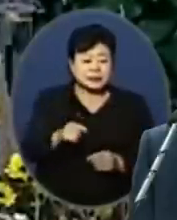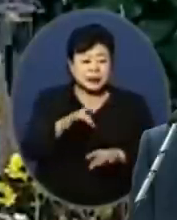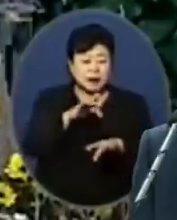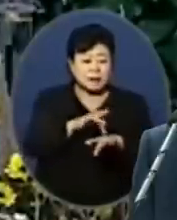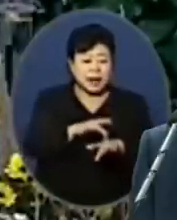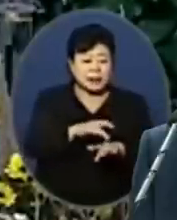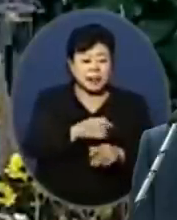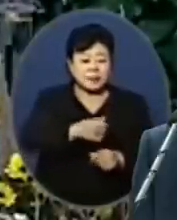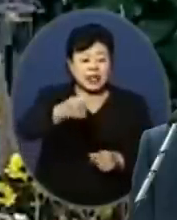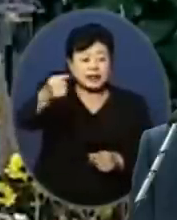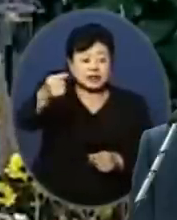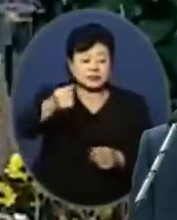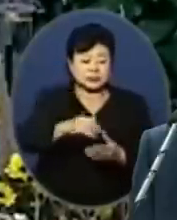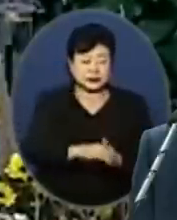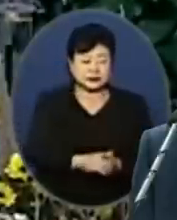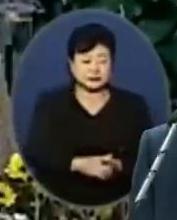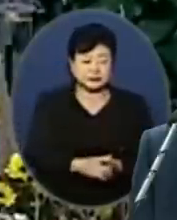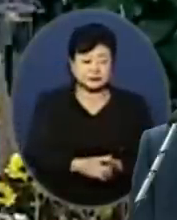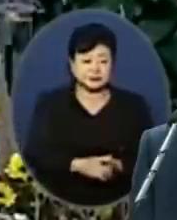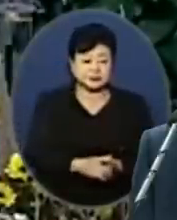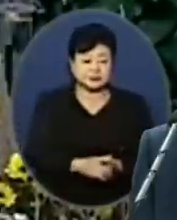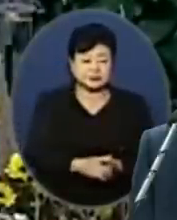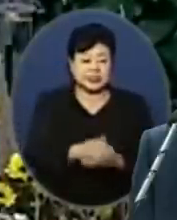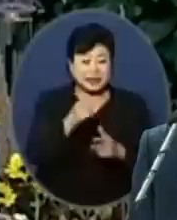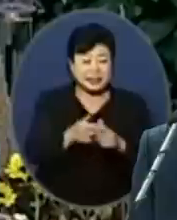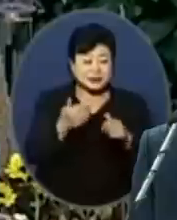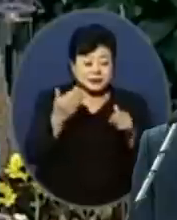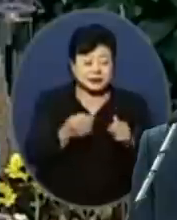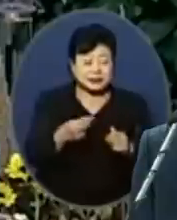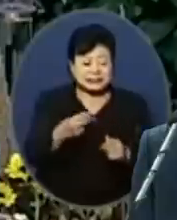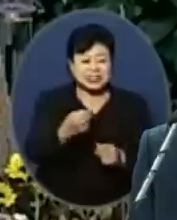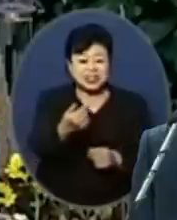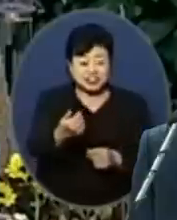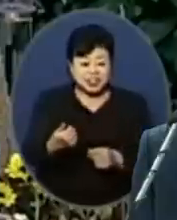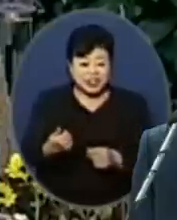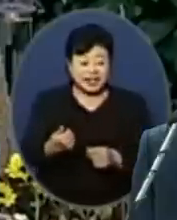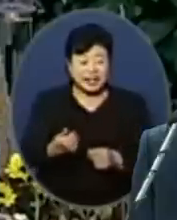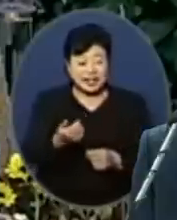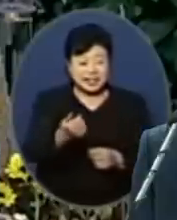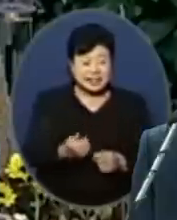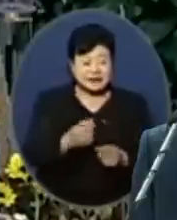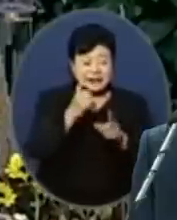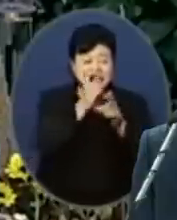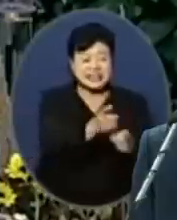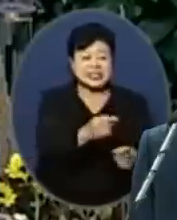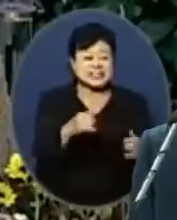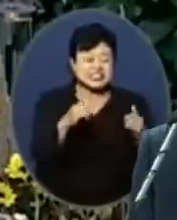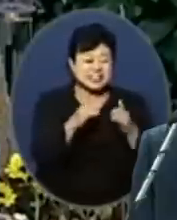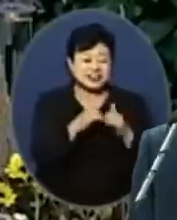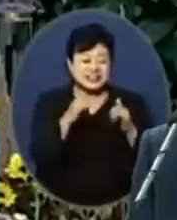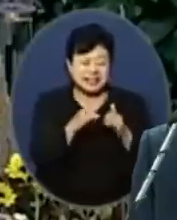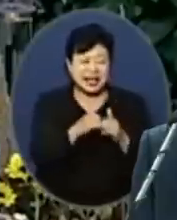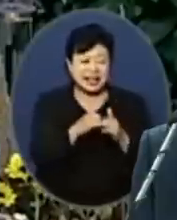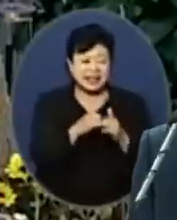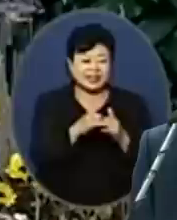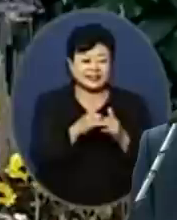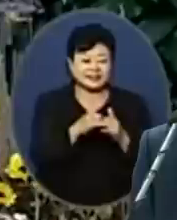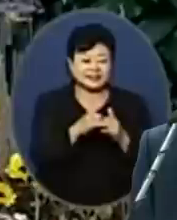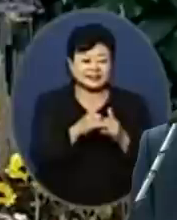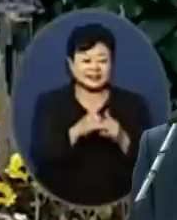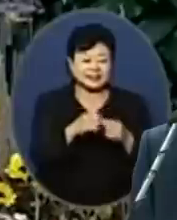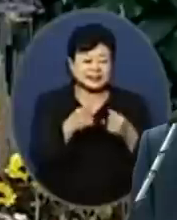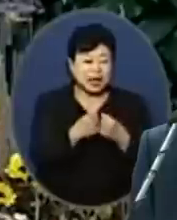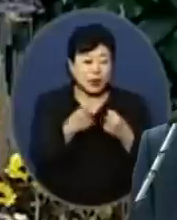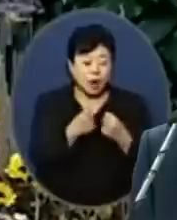마귀에게서 빼앗아 놓았었습니다. 예수님께서 2000년 전에 이미 이겨놓은 전쟁을